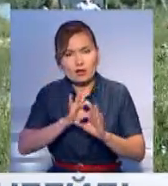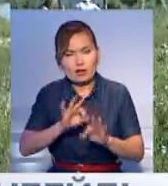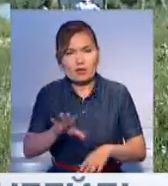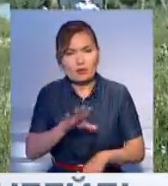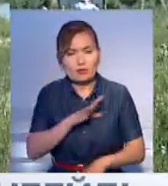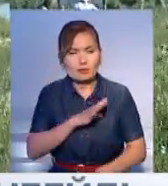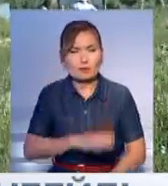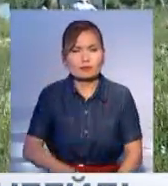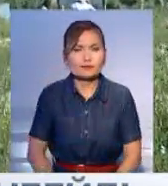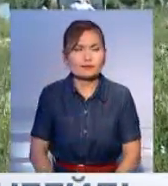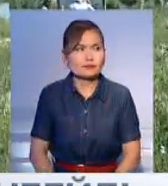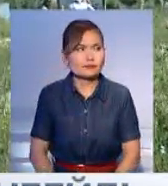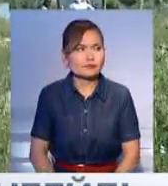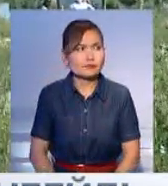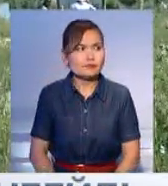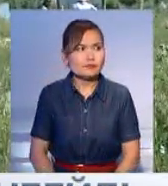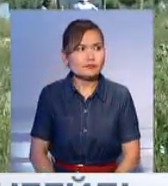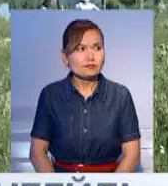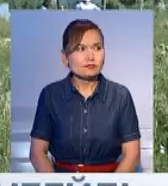көрейік.